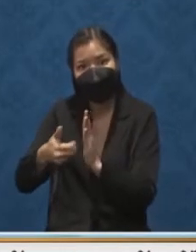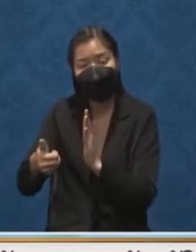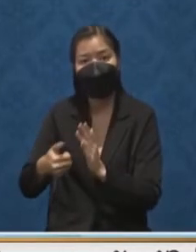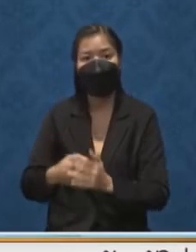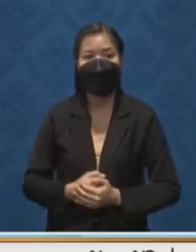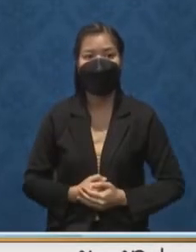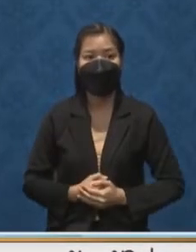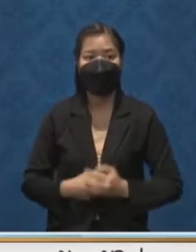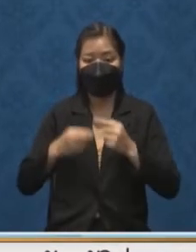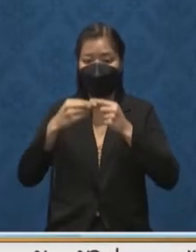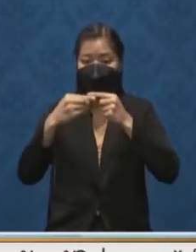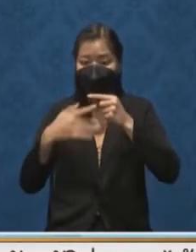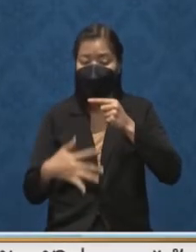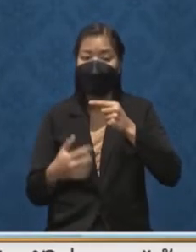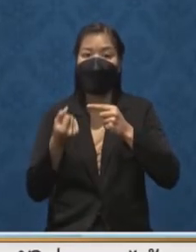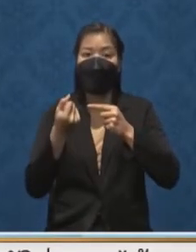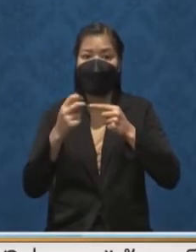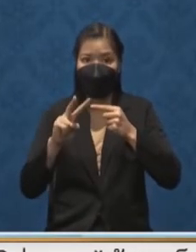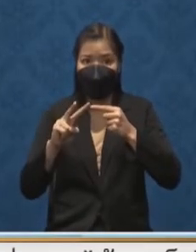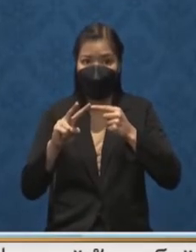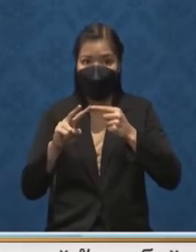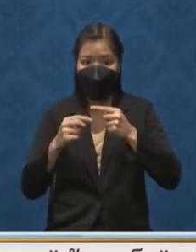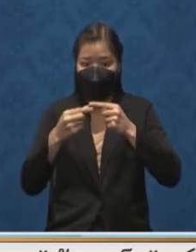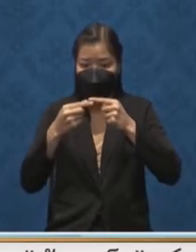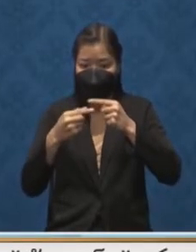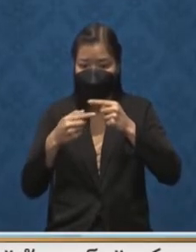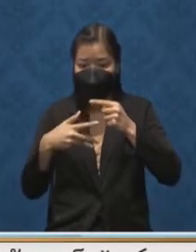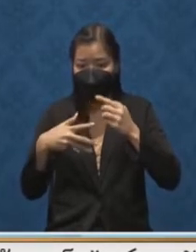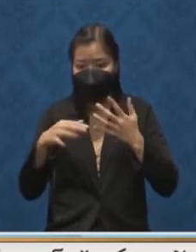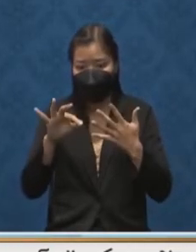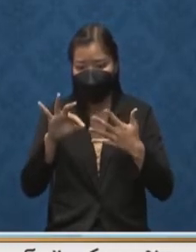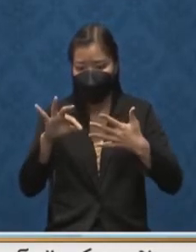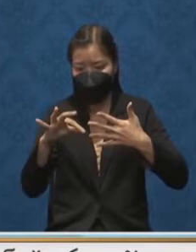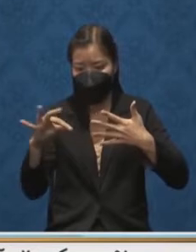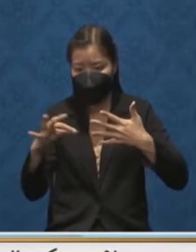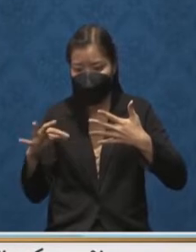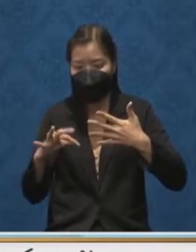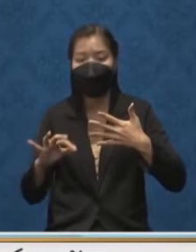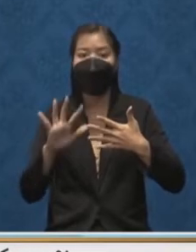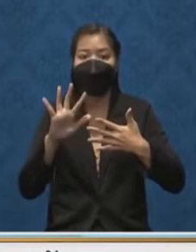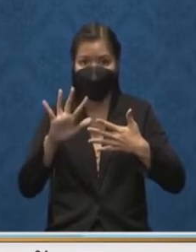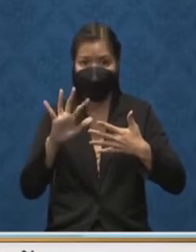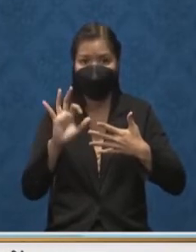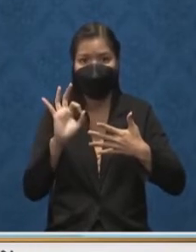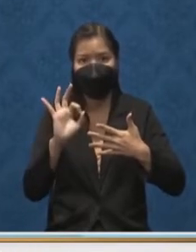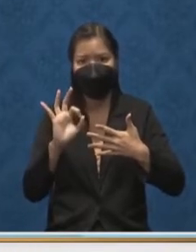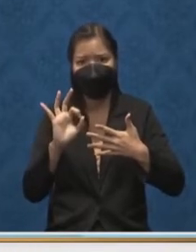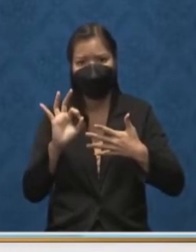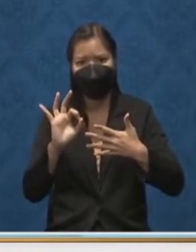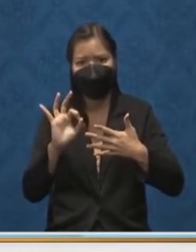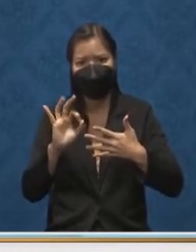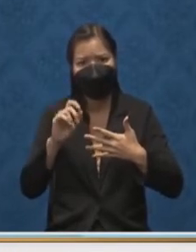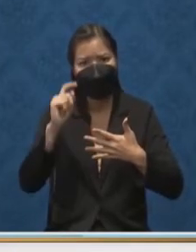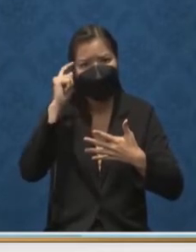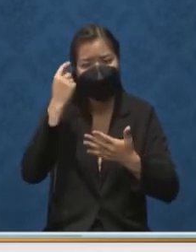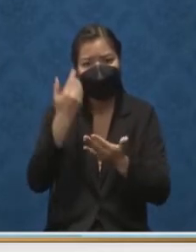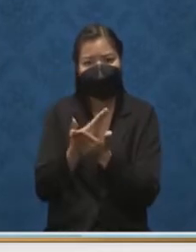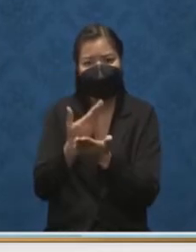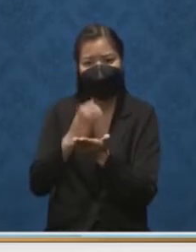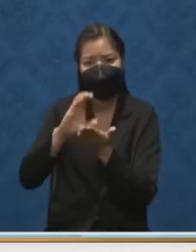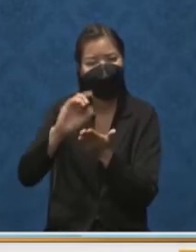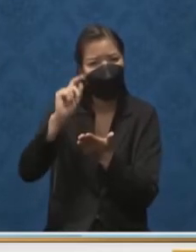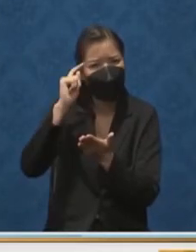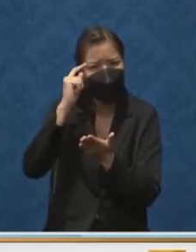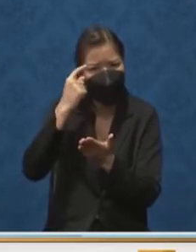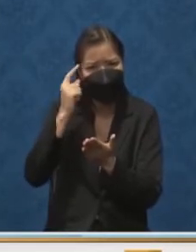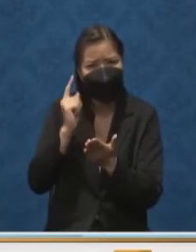ารมีเพียง 5 รายการที่พอไปได้ก็คือวาไม่ทราบจรๆวันที่ผมทำเอกสารง